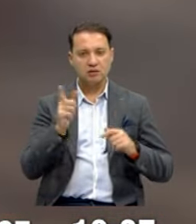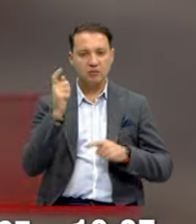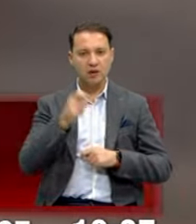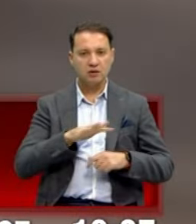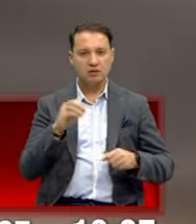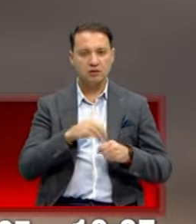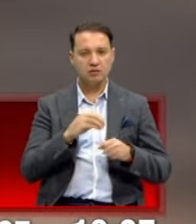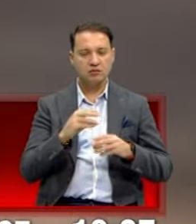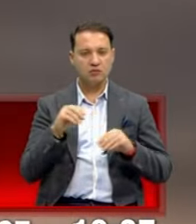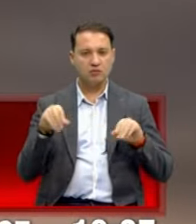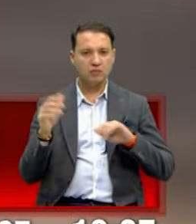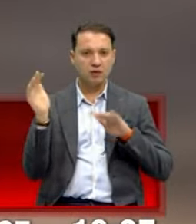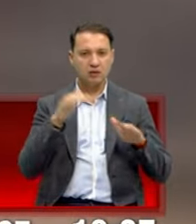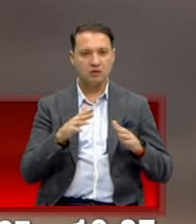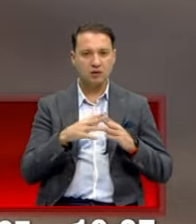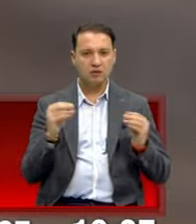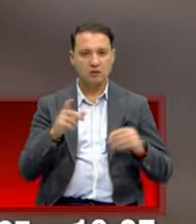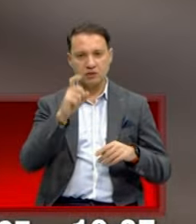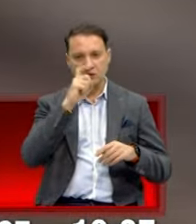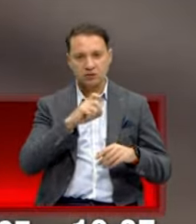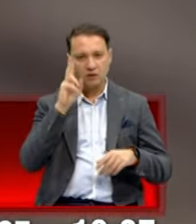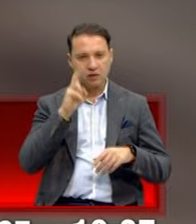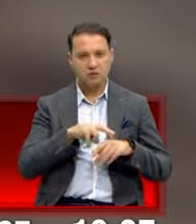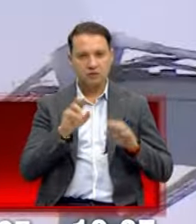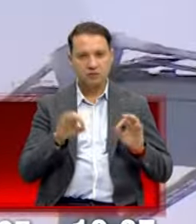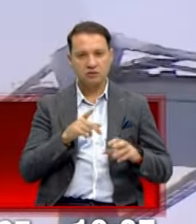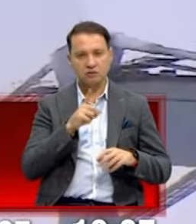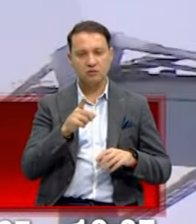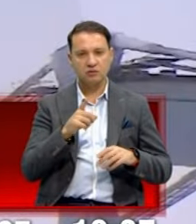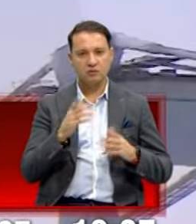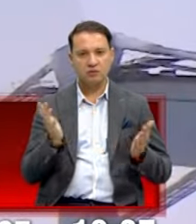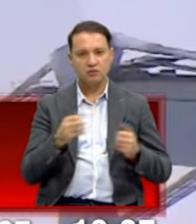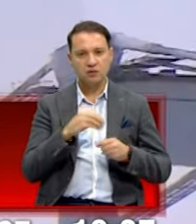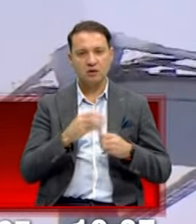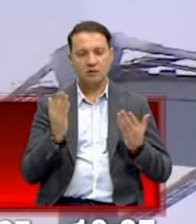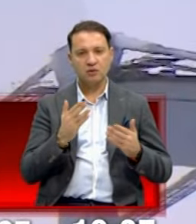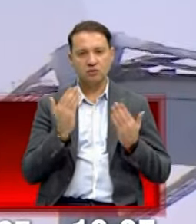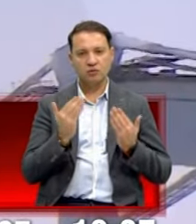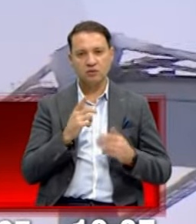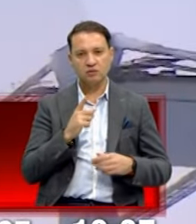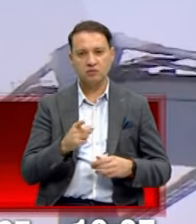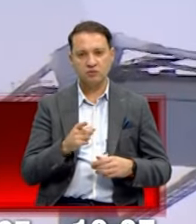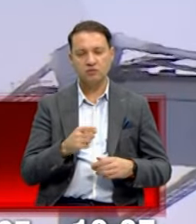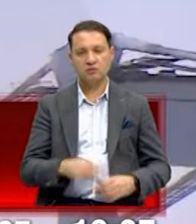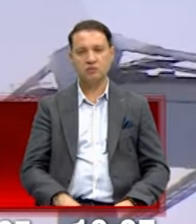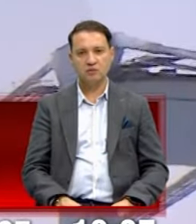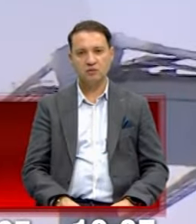maden sahasındaki toprak kaymasında kaybolan işçileri anarak başladı. Kurtarılması için elbette dua ediyoruz.